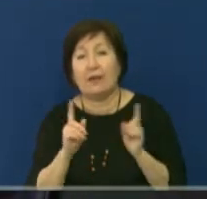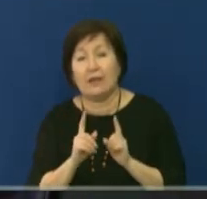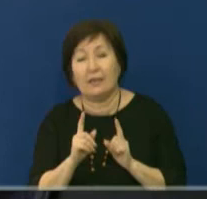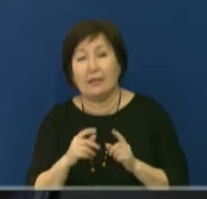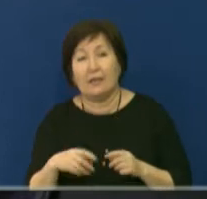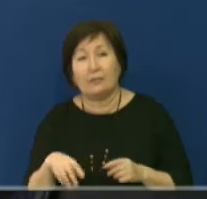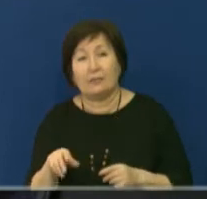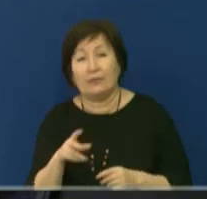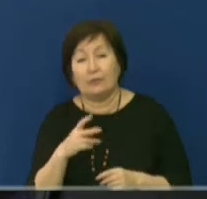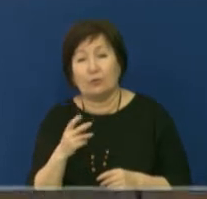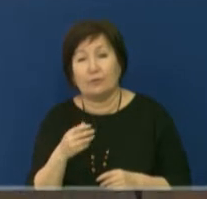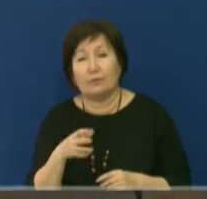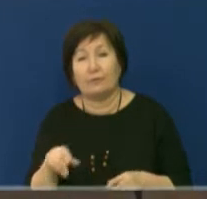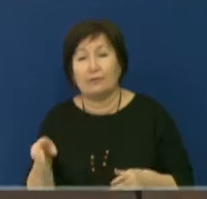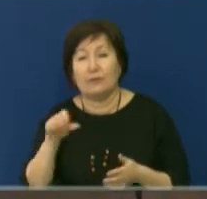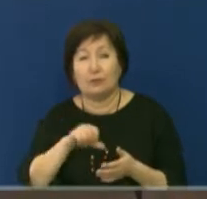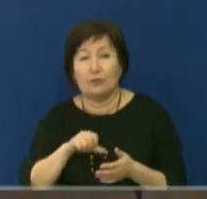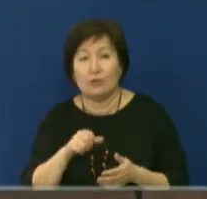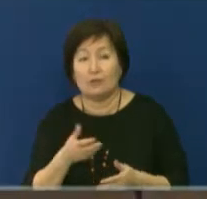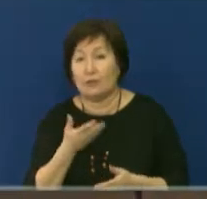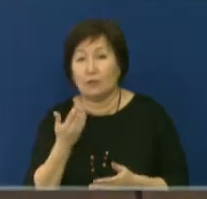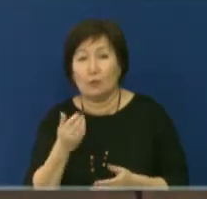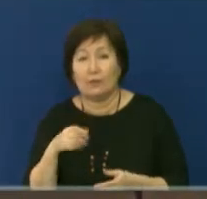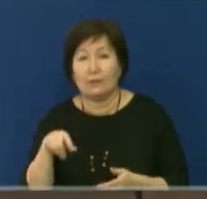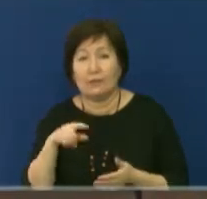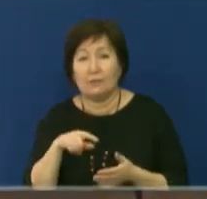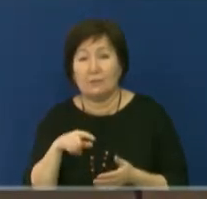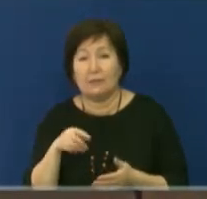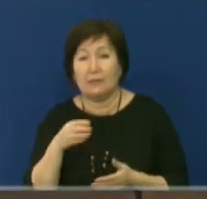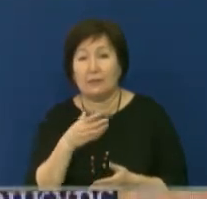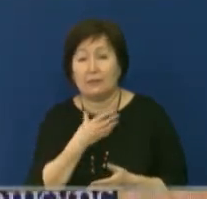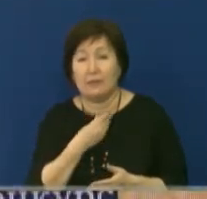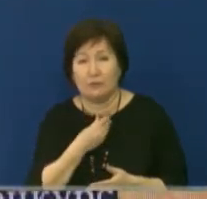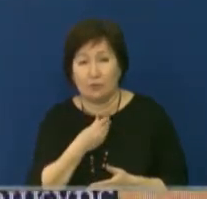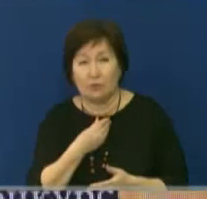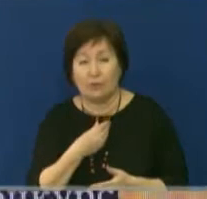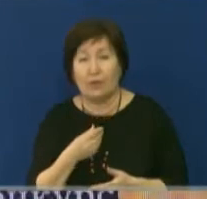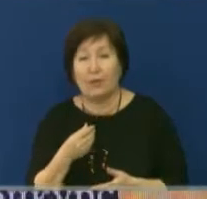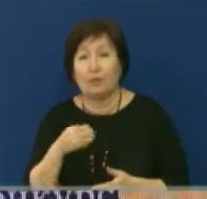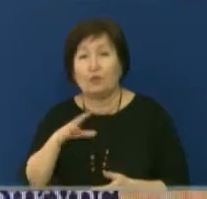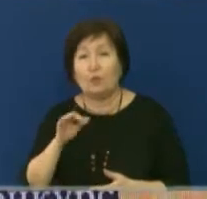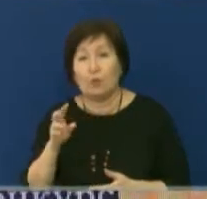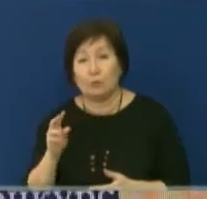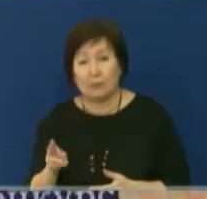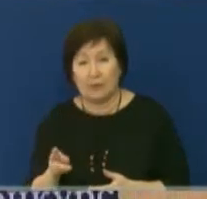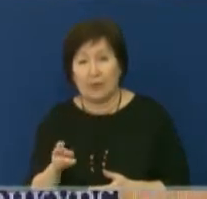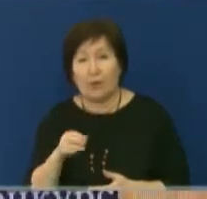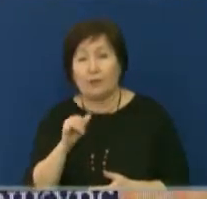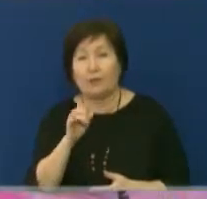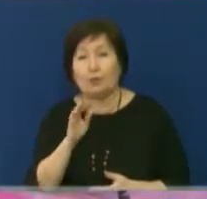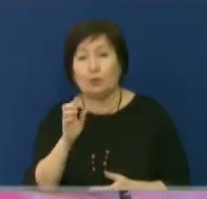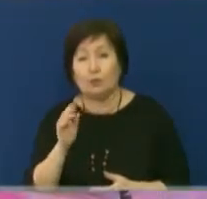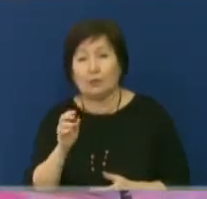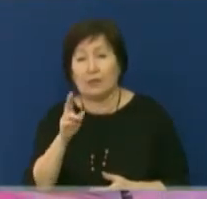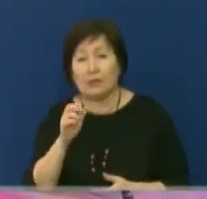Семея. Свои подготовленные выступления присылали и участники из Сибири, Томска, Иркутска, Казани. Это один из праздников,